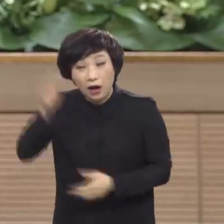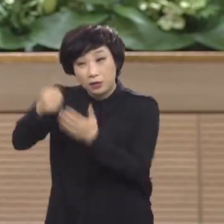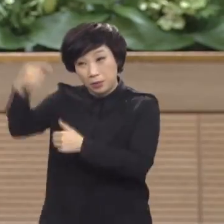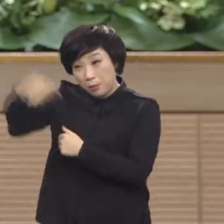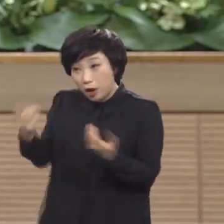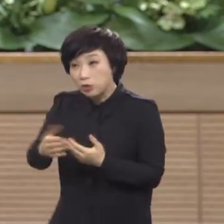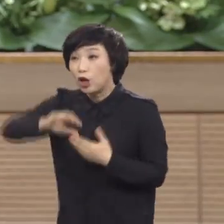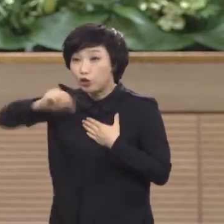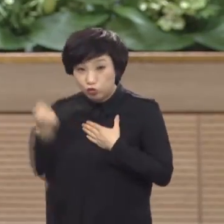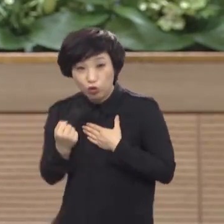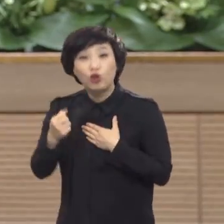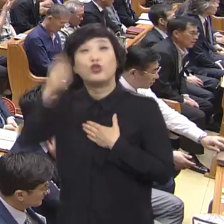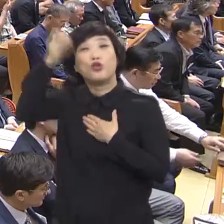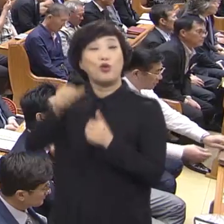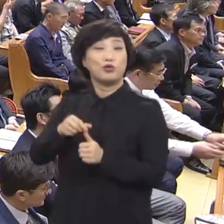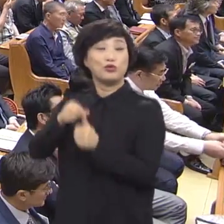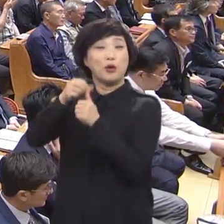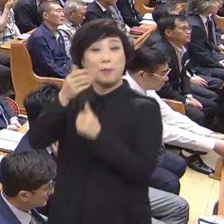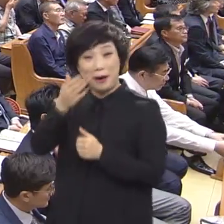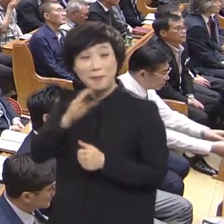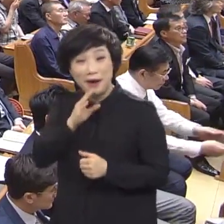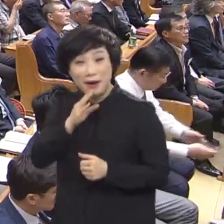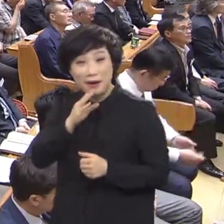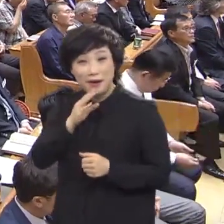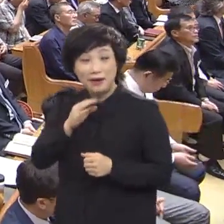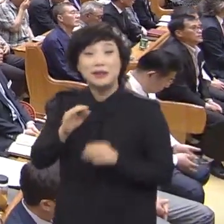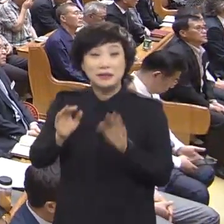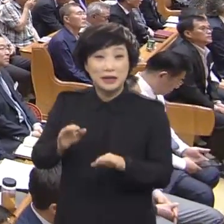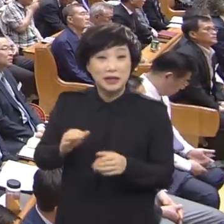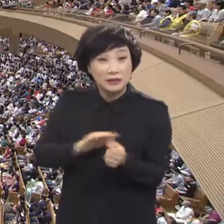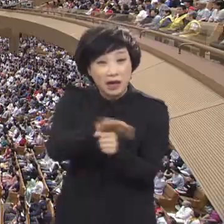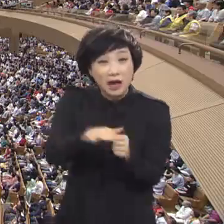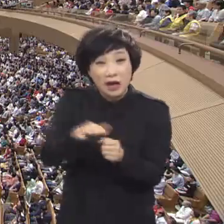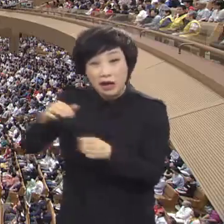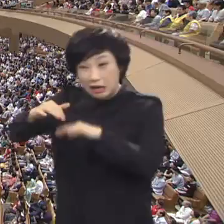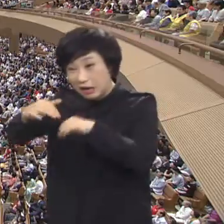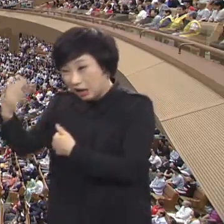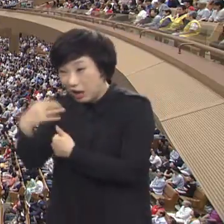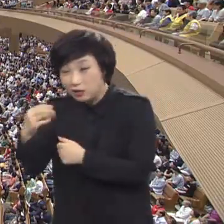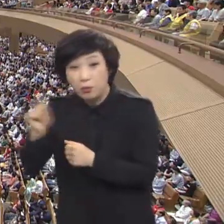해야 사니까 하라. 이게 사랑이요 간섭이요?